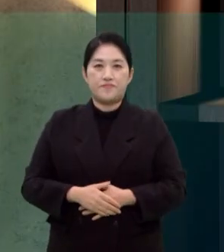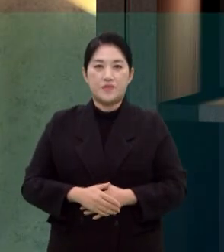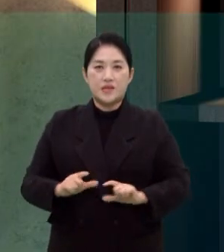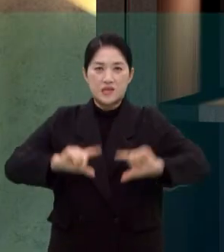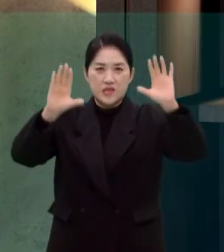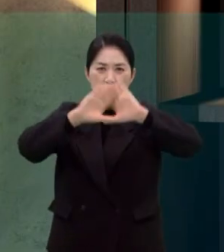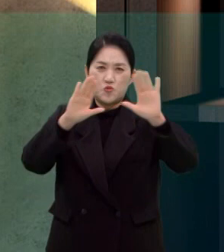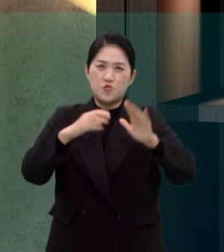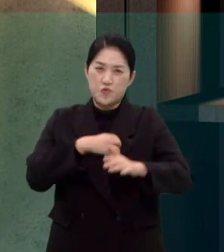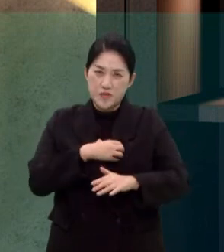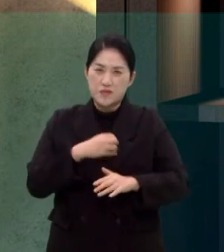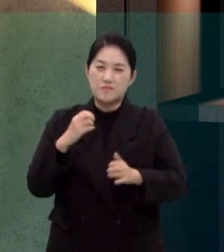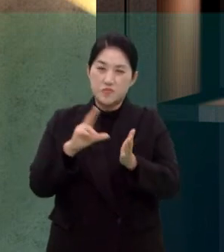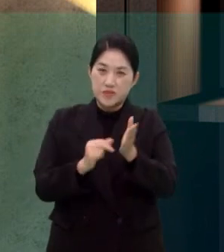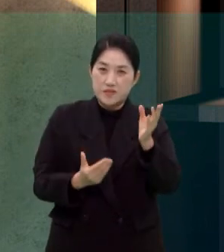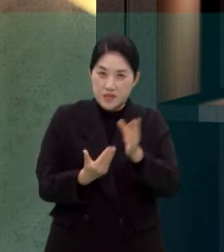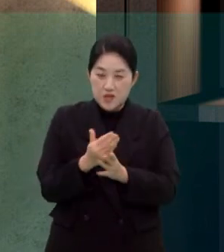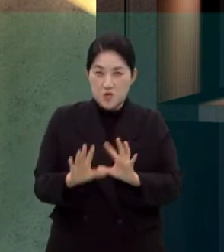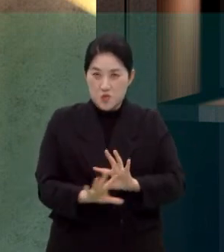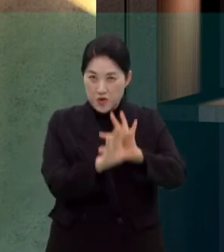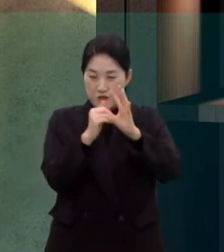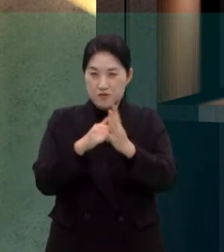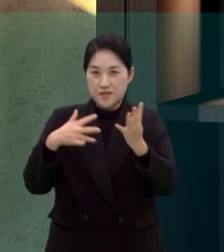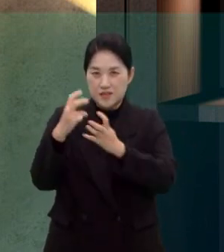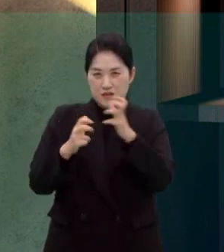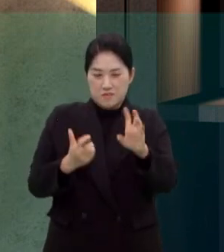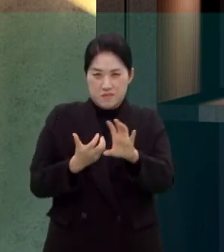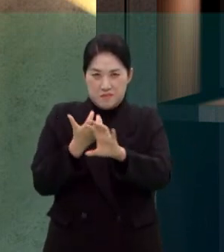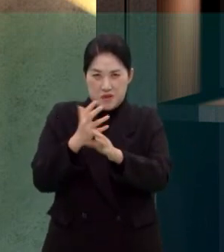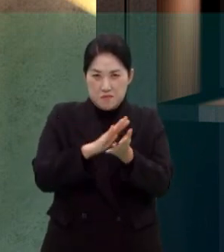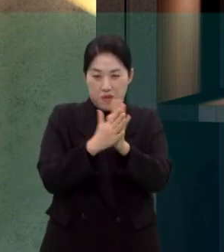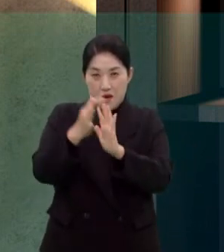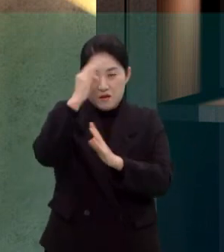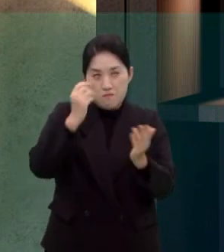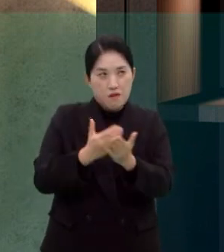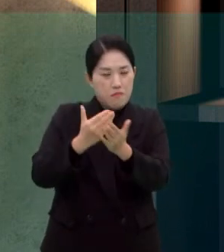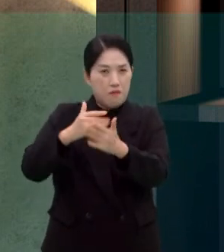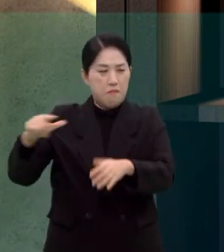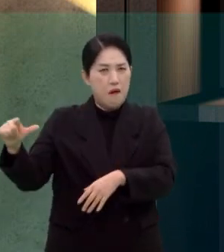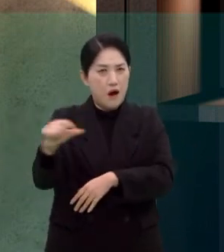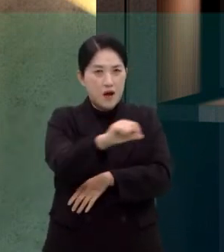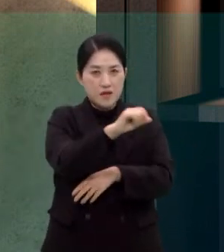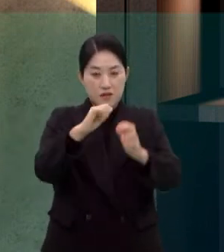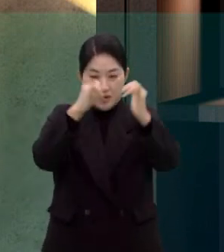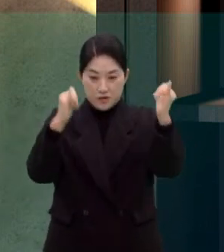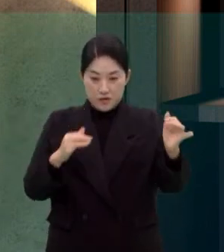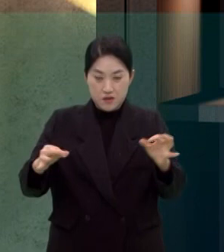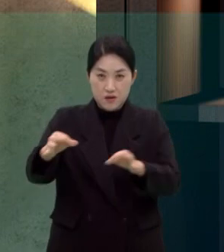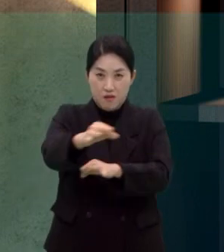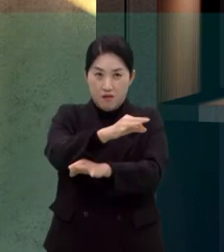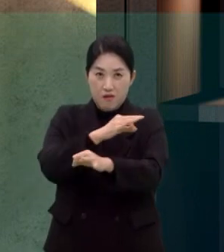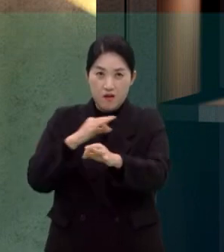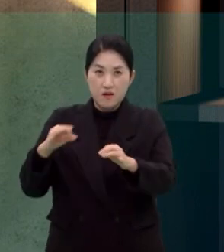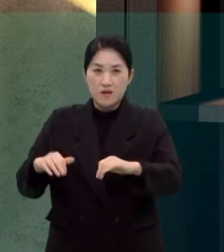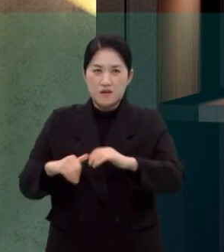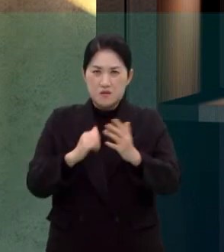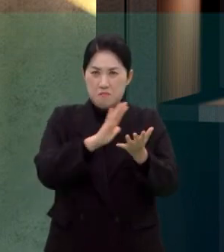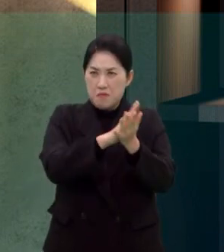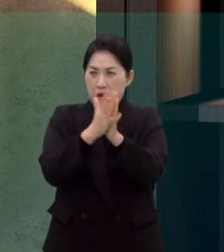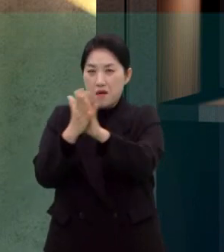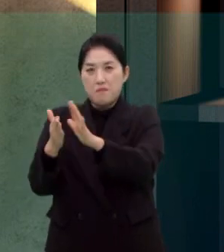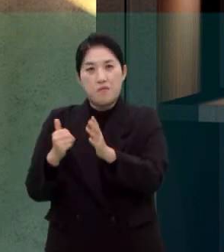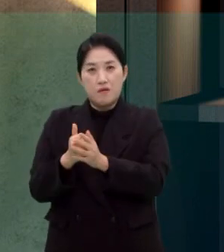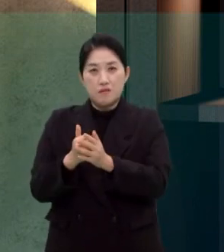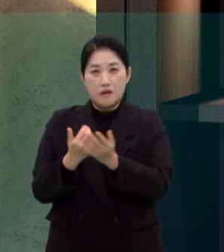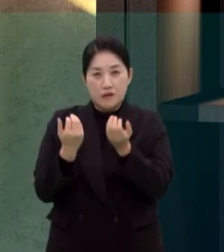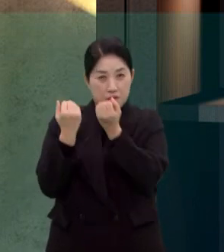기후위기와 코로나19, 4차 산업혁명의 급속한 기술 발전 속에서 사회 경제적인 많은 변화를 피할 수